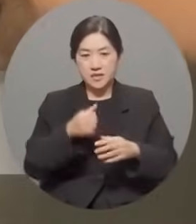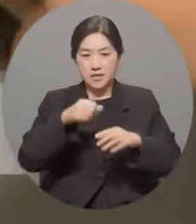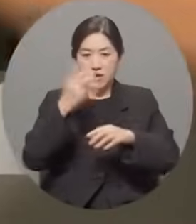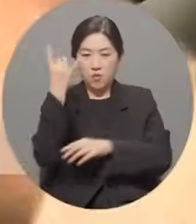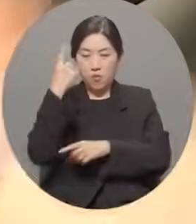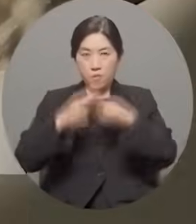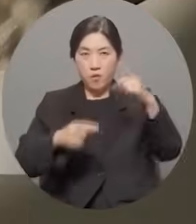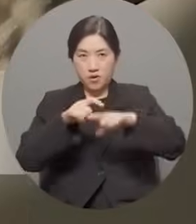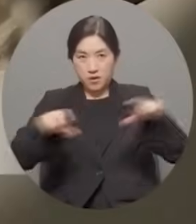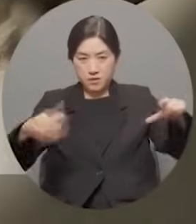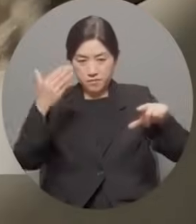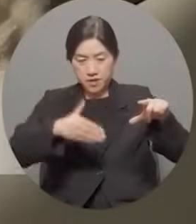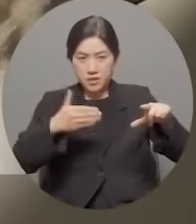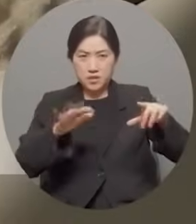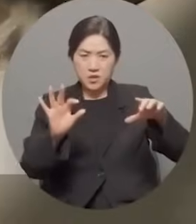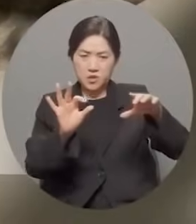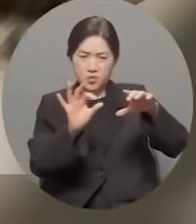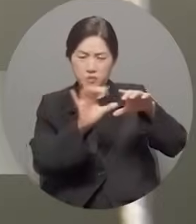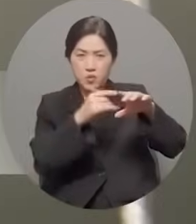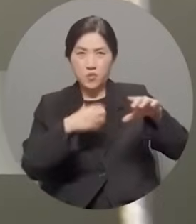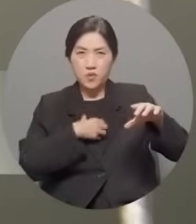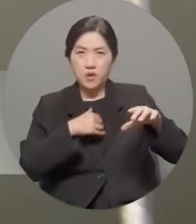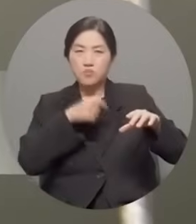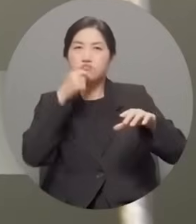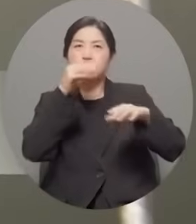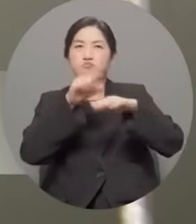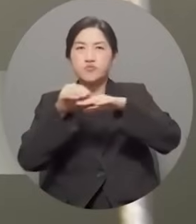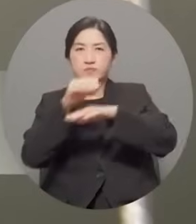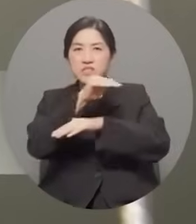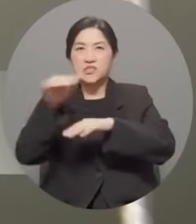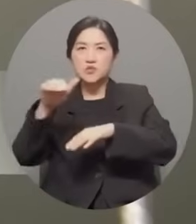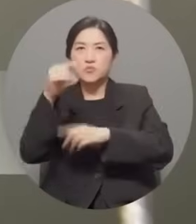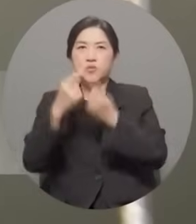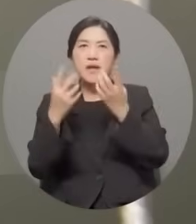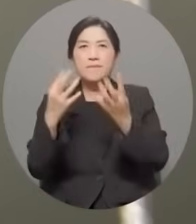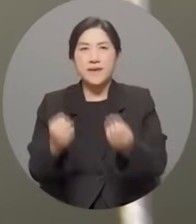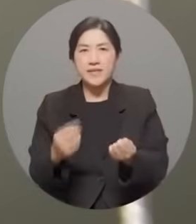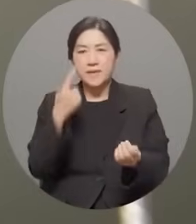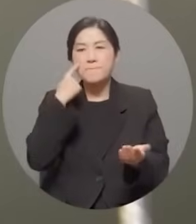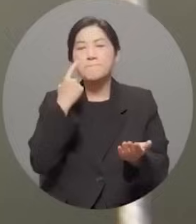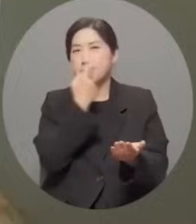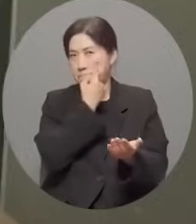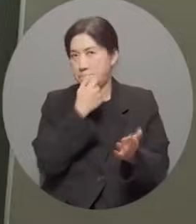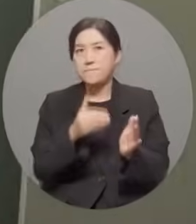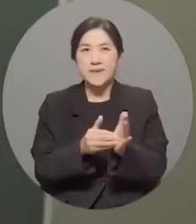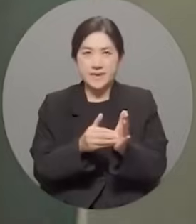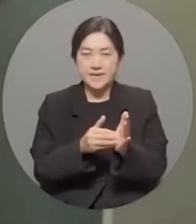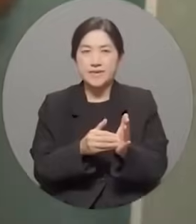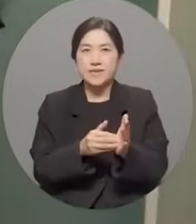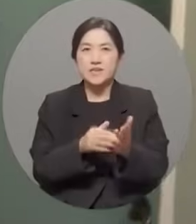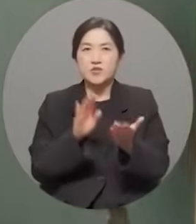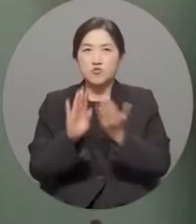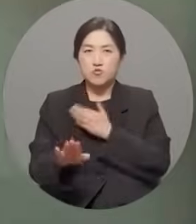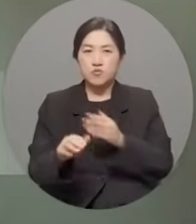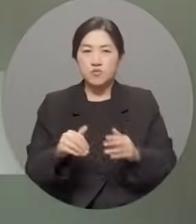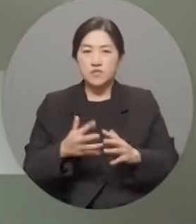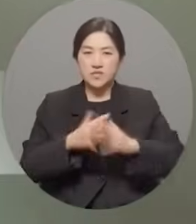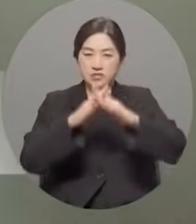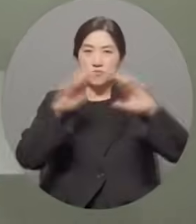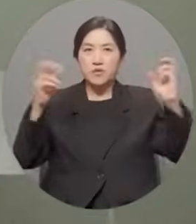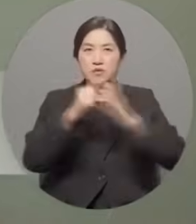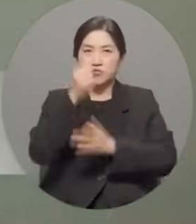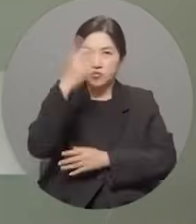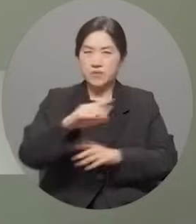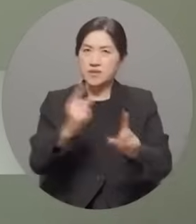각재에 곰팡이가 쓸 위험이 높은 수분이 기준치보다 많이 함유된 것을 발견했습니다. 이후 시공사에